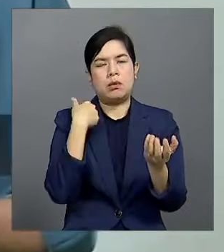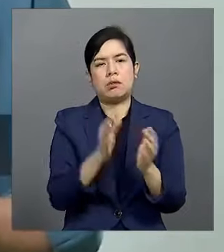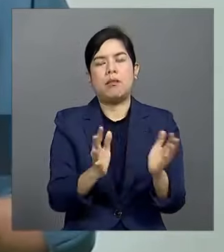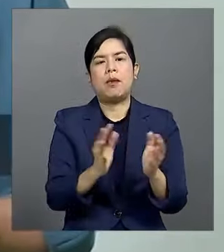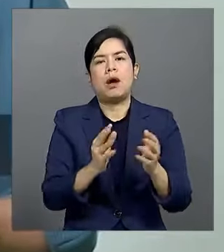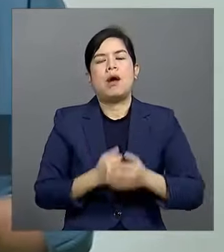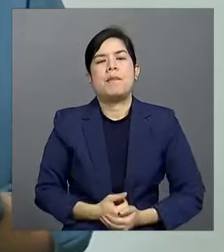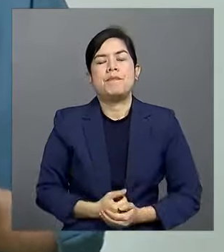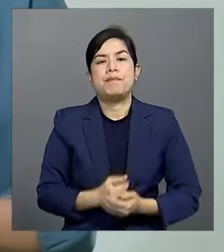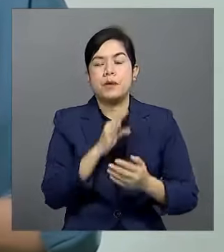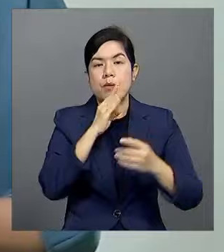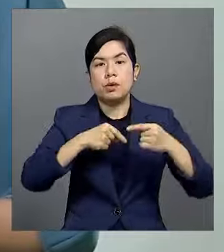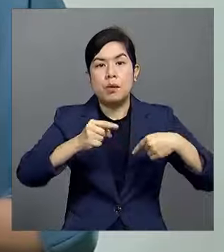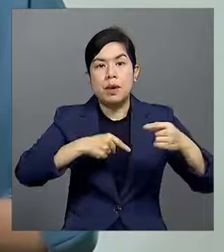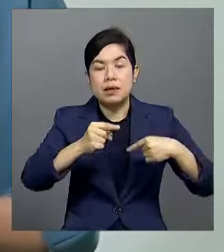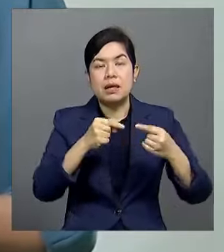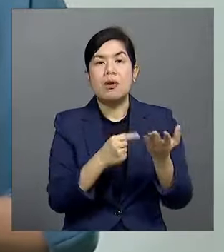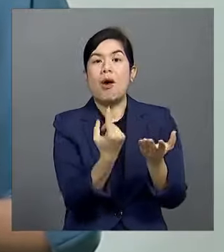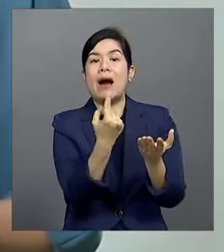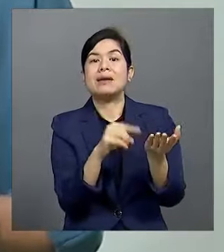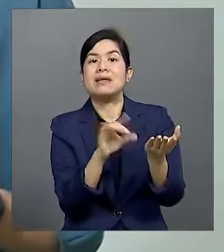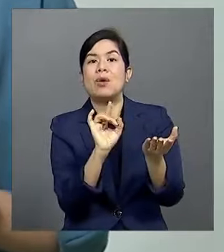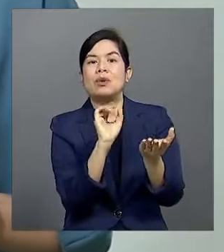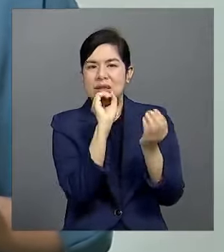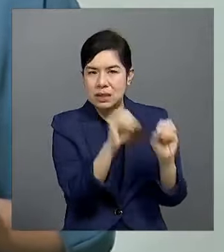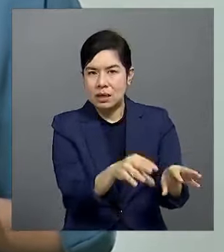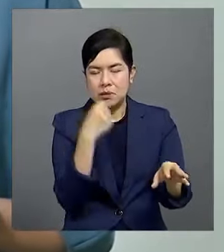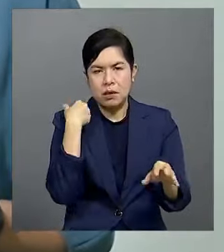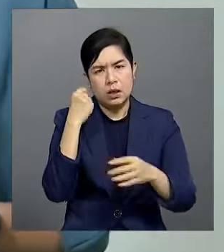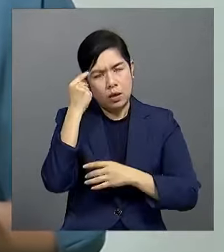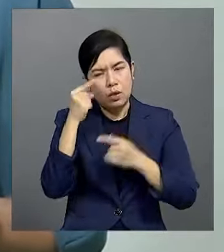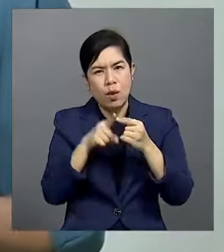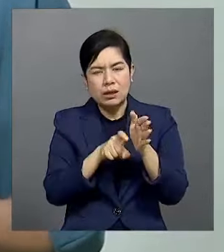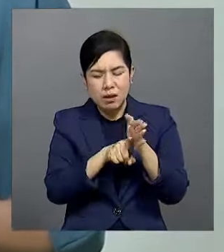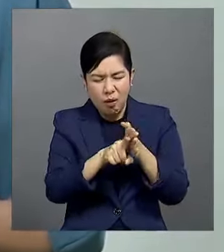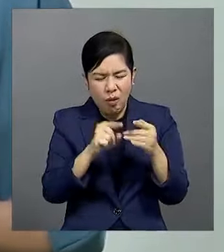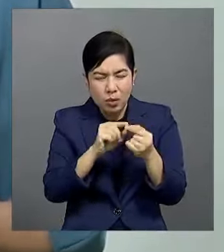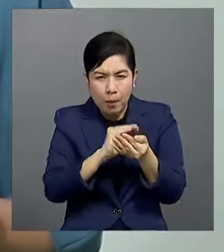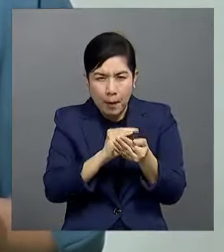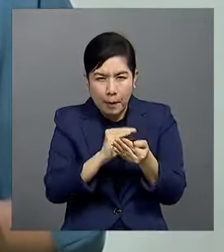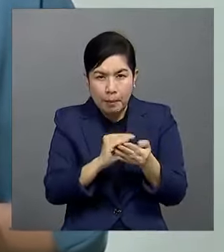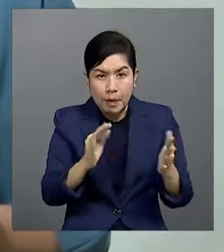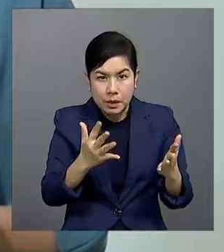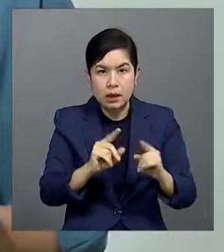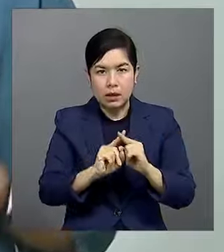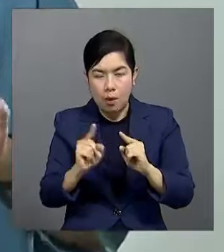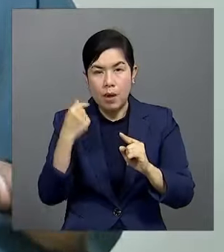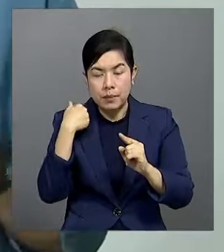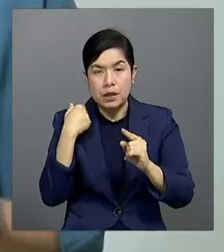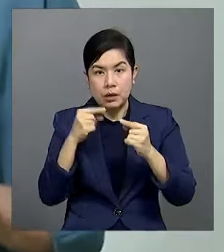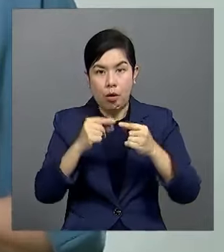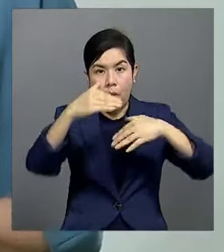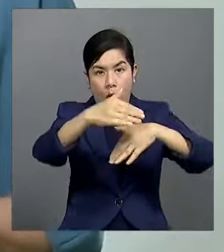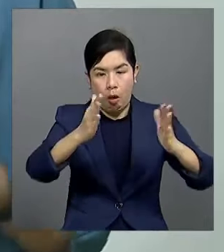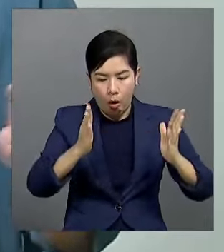แล้วทิ้งเนี่ยมันก็ทำให้ไม่มีการสะสมของเชื้อโรคใช่ไหมคะแต่มันก็จะมีงานทางห้องแลบของทางนักวิทยาศาสตร์ที่ดูว่าเปรียบเ